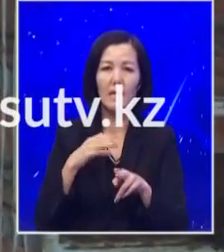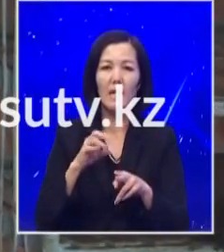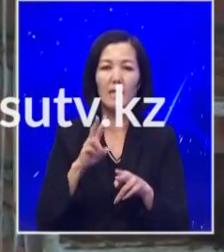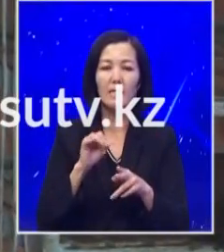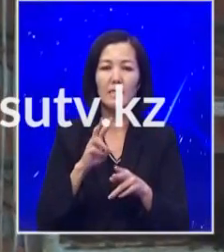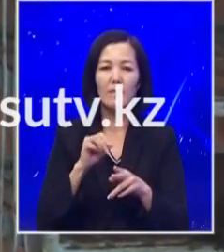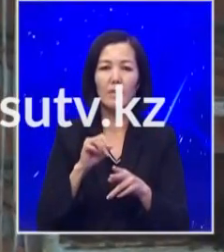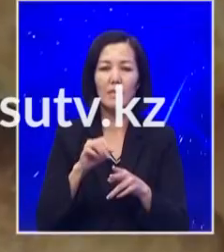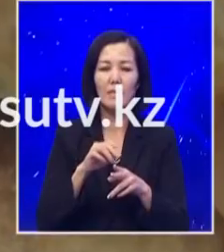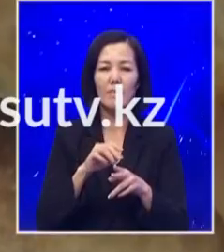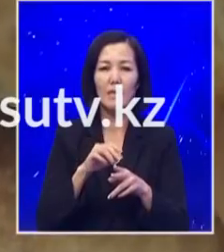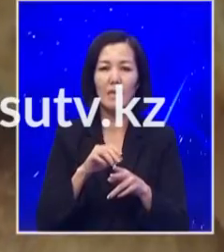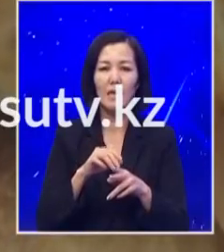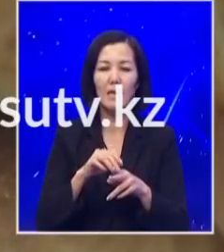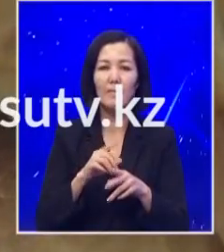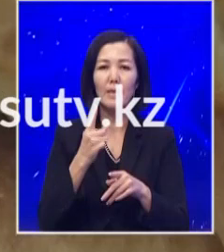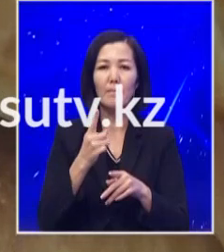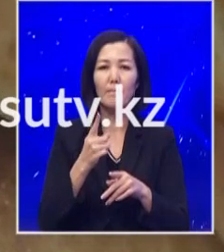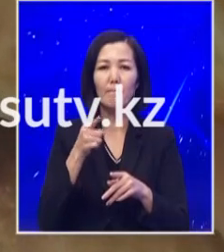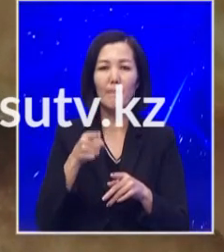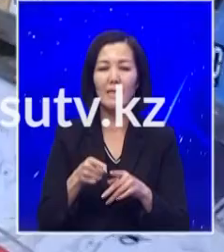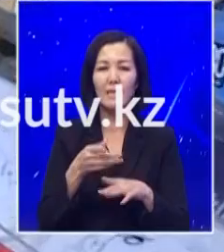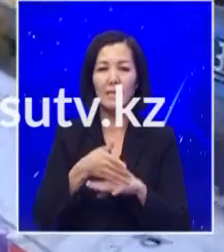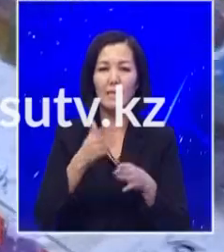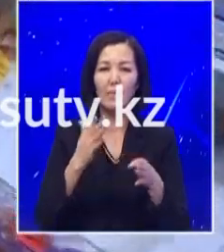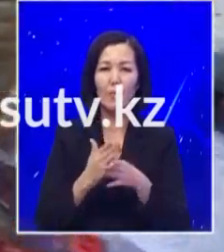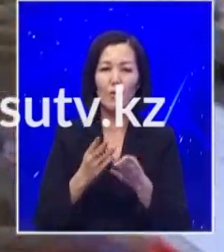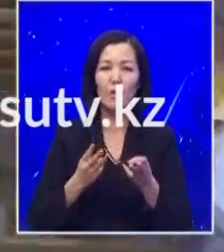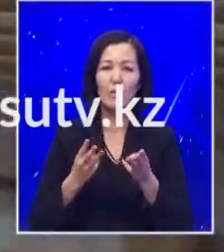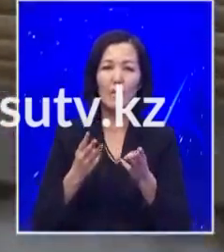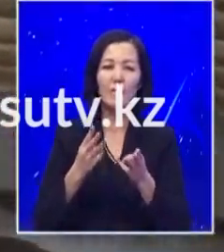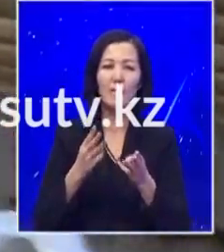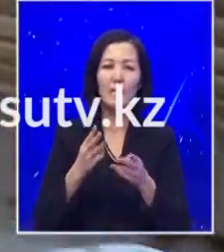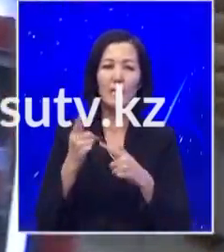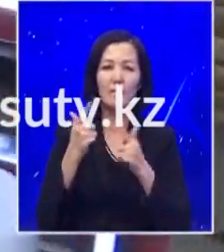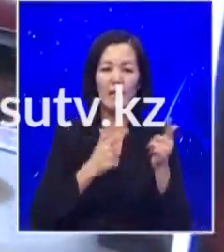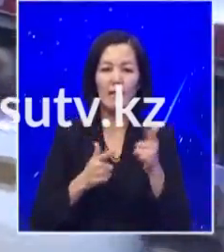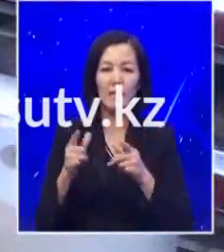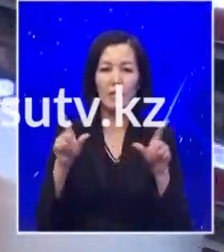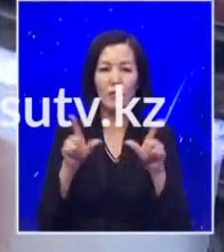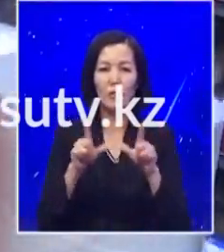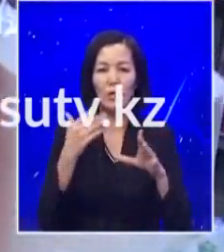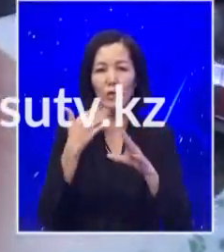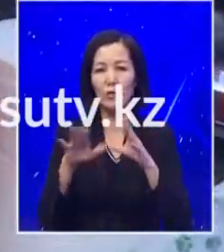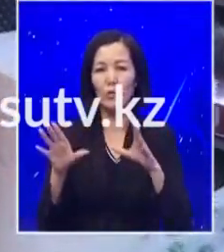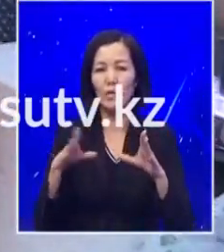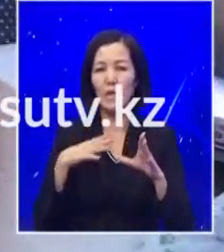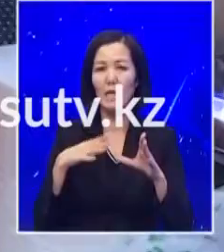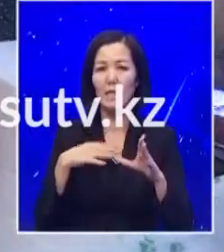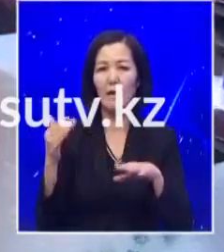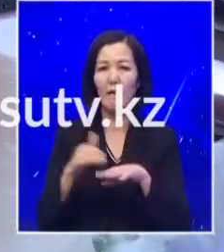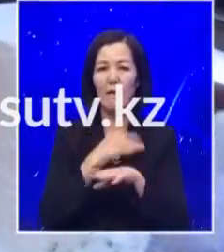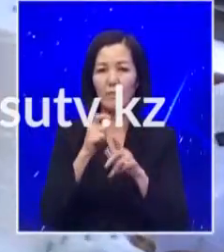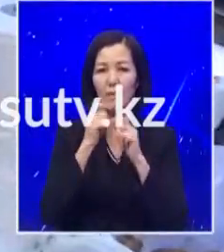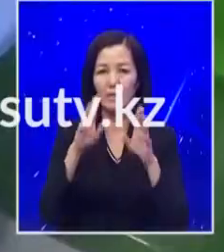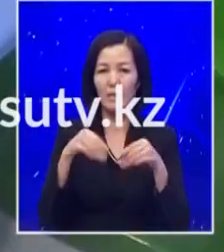қамтылды. Кезектесіп халыққа күніне 1000-нан аса бөлке нан дайындады. Дүкендерге жөнелтті. Тұрғындарға да қайырымдылық